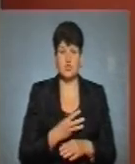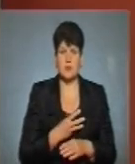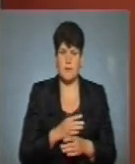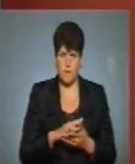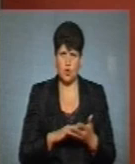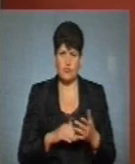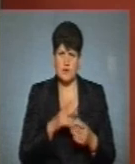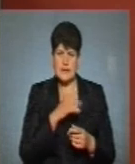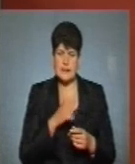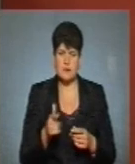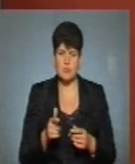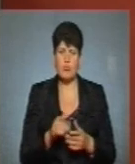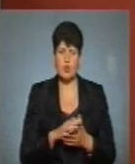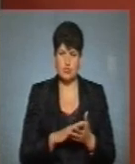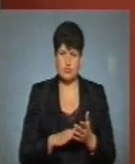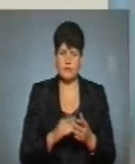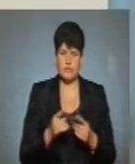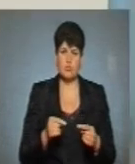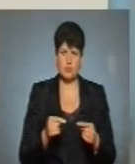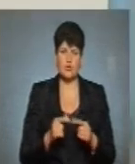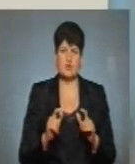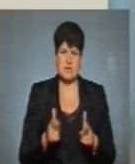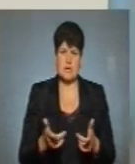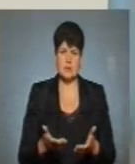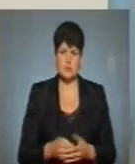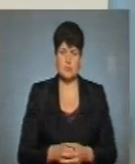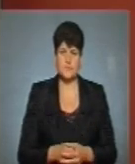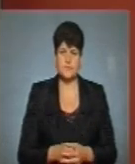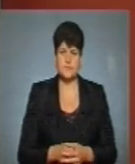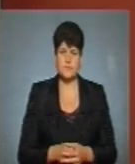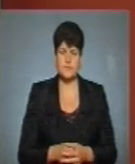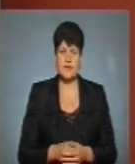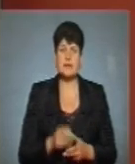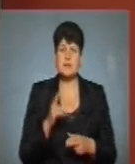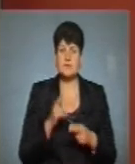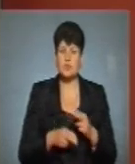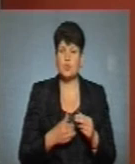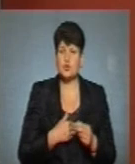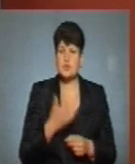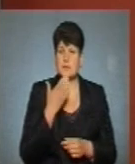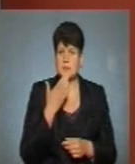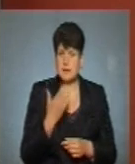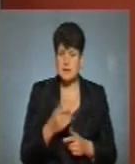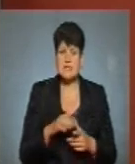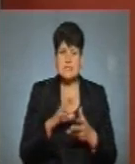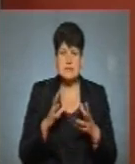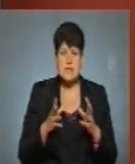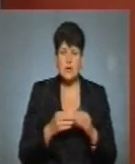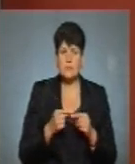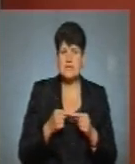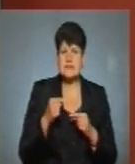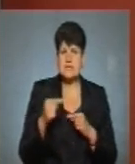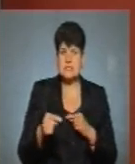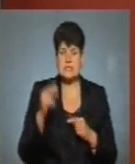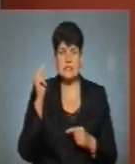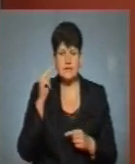термін прийому заяв? Продовжено, відповідно, до карантину. І на завершення нашого ефіру ще хочу запитати загалом дистанційне навчання.